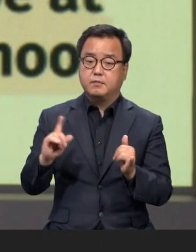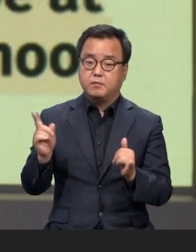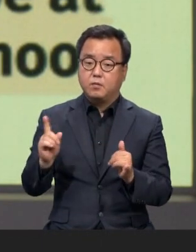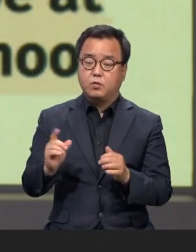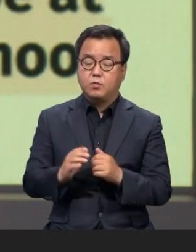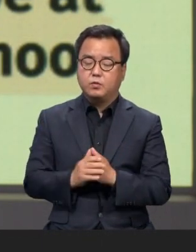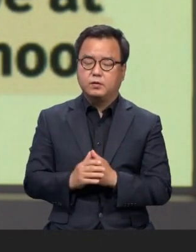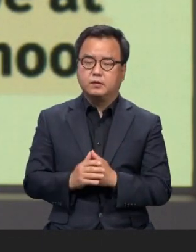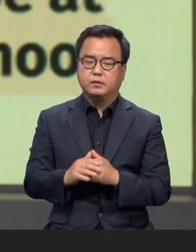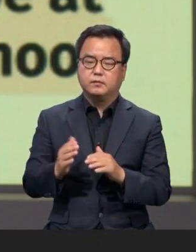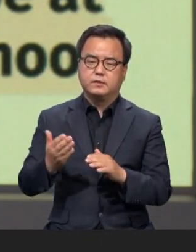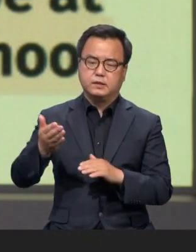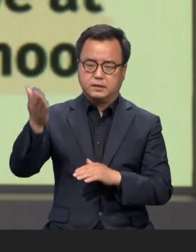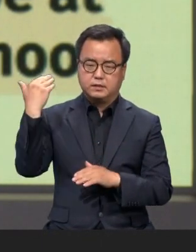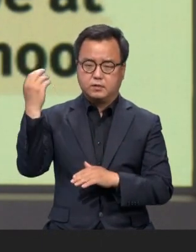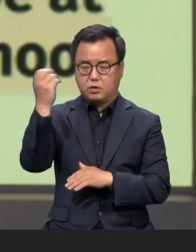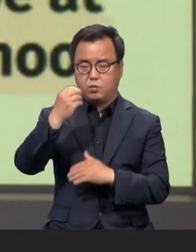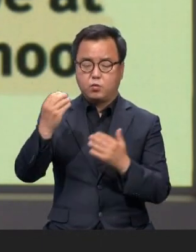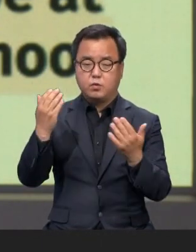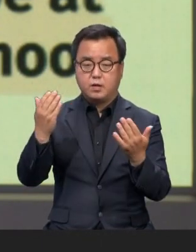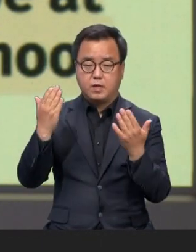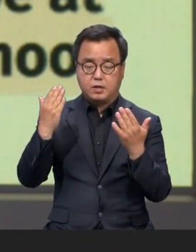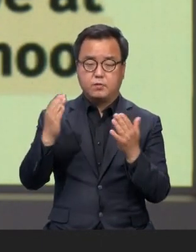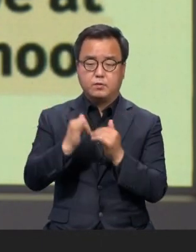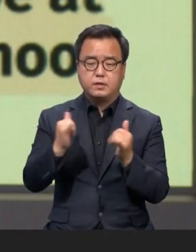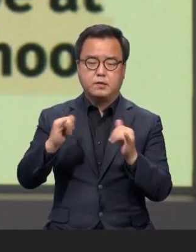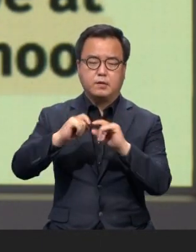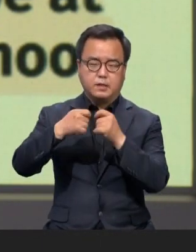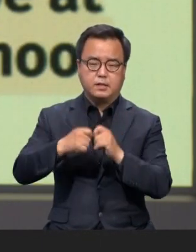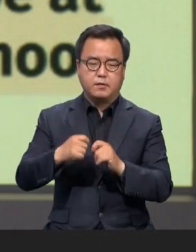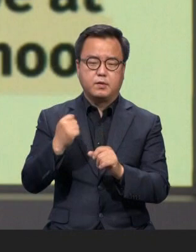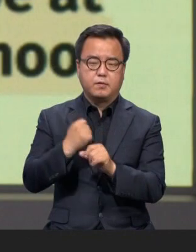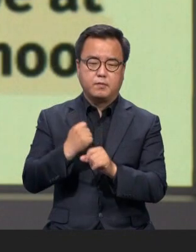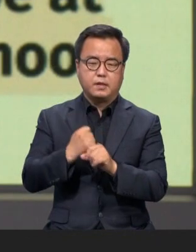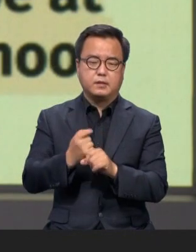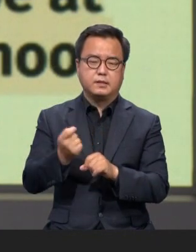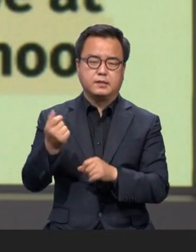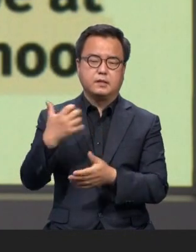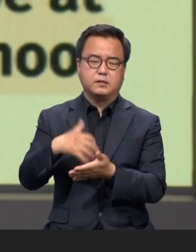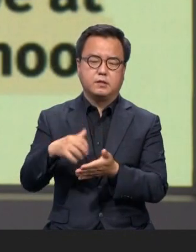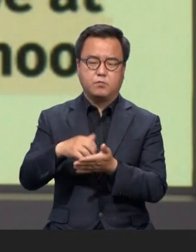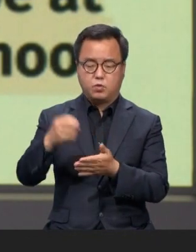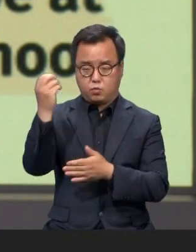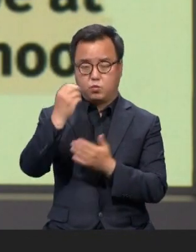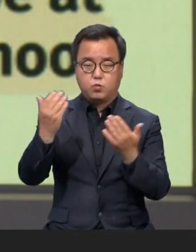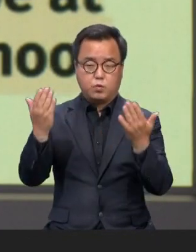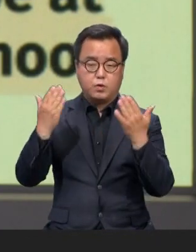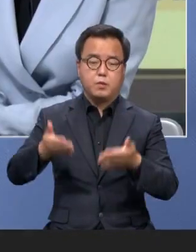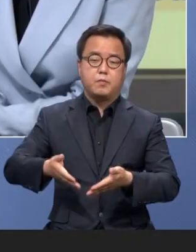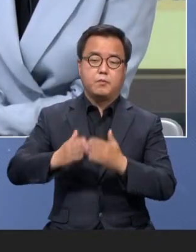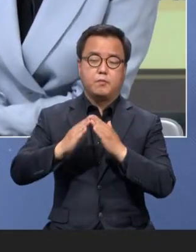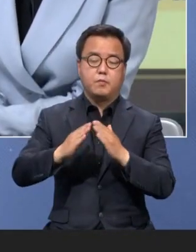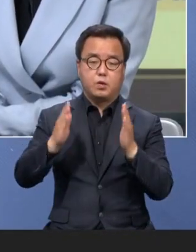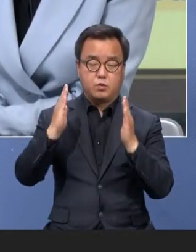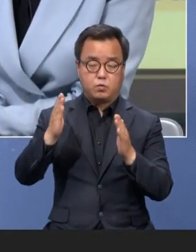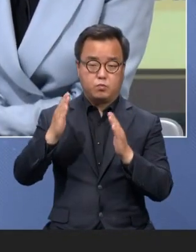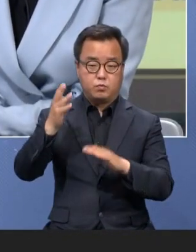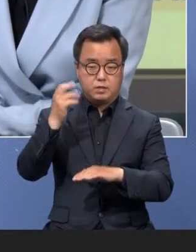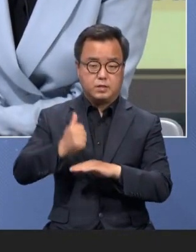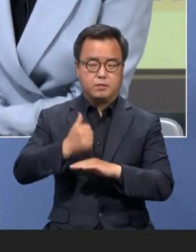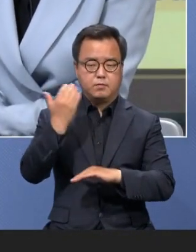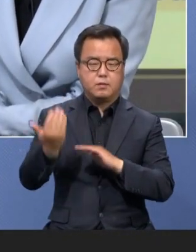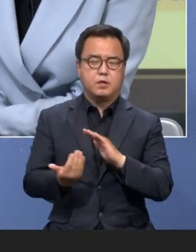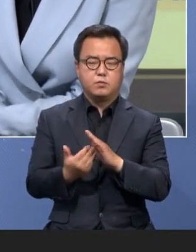기존 고등학교 인원을 조금 더 세분화 하는 이 소규모 고등 학교를 설립해 이 학생들의 학업 성질의 향상 시키려고